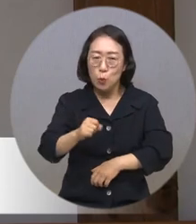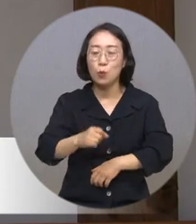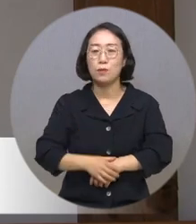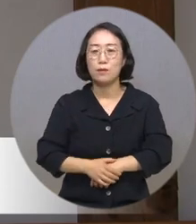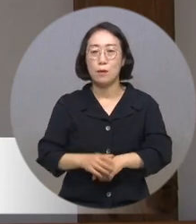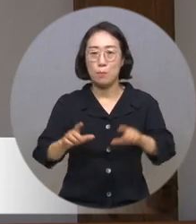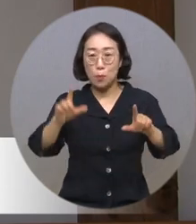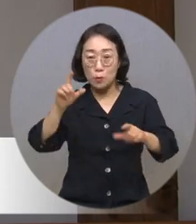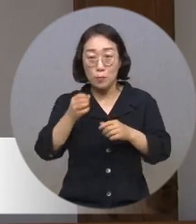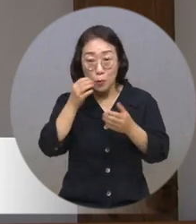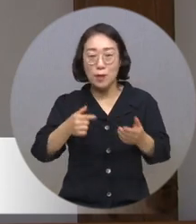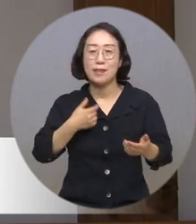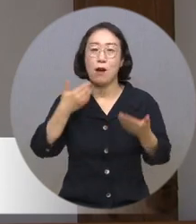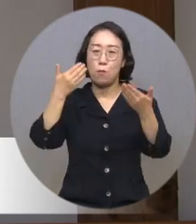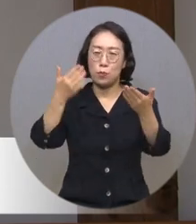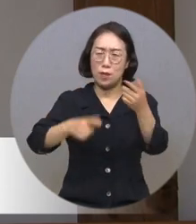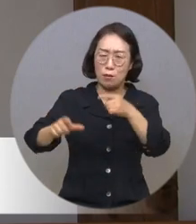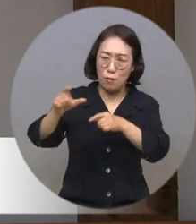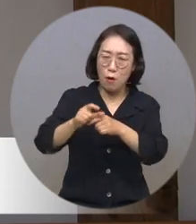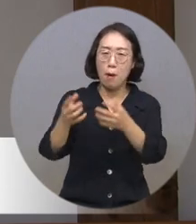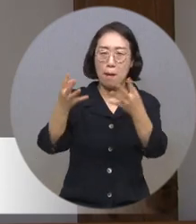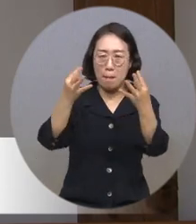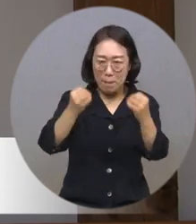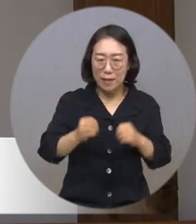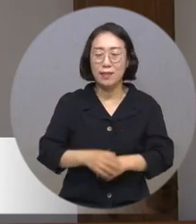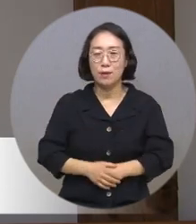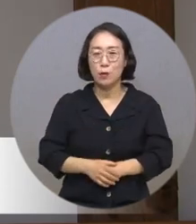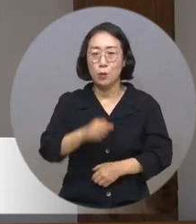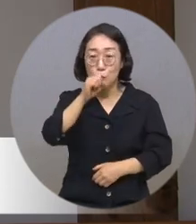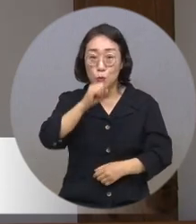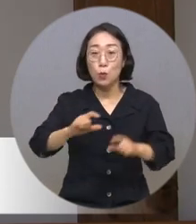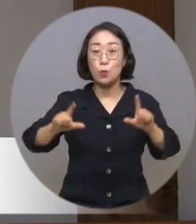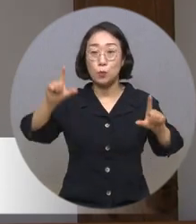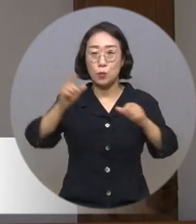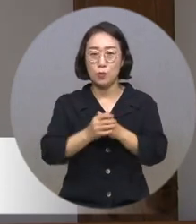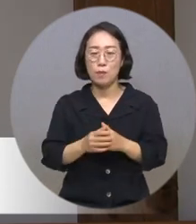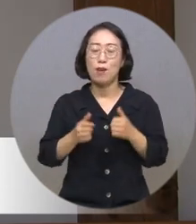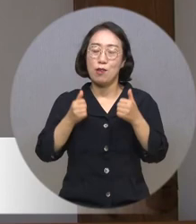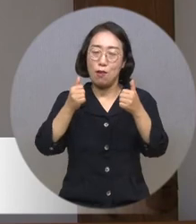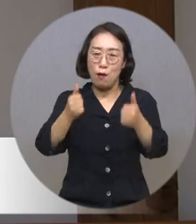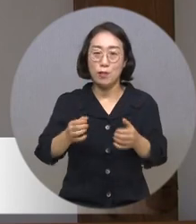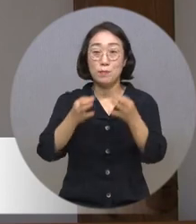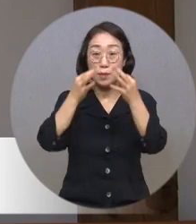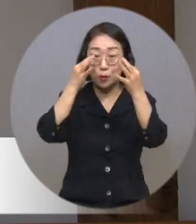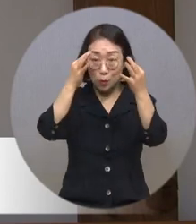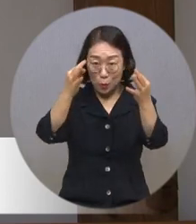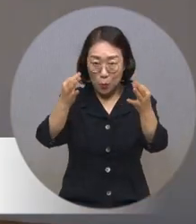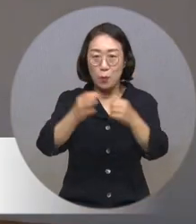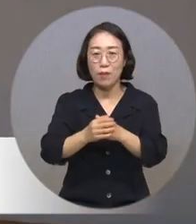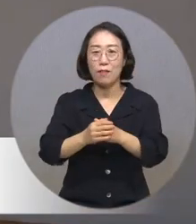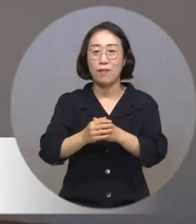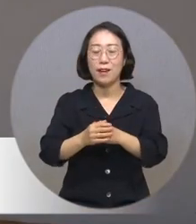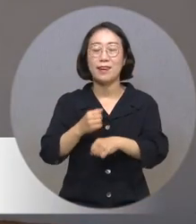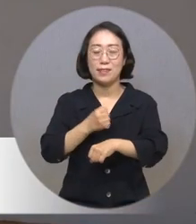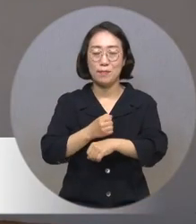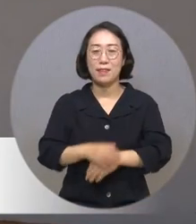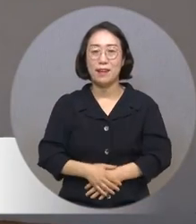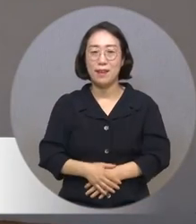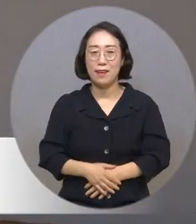모습으로 좋은 봉사활동도 많이 하고 좋은 모습으로 많이 열심히 노력하는 람세 스토리가 되겠습니다.